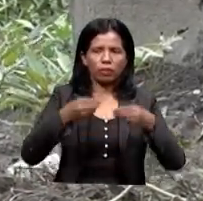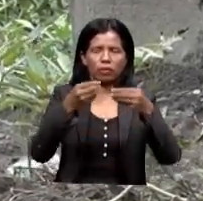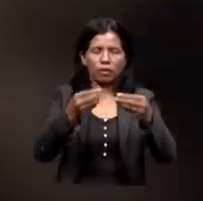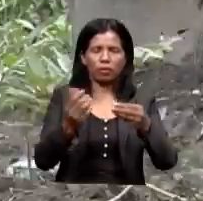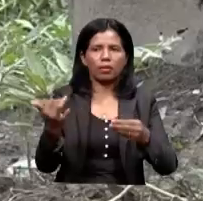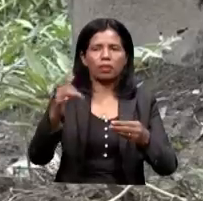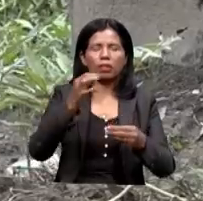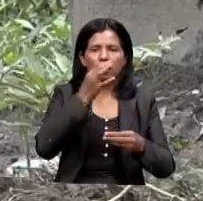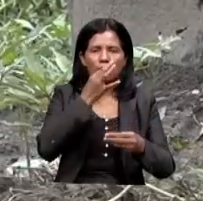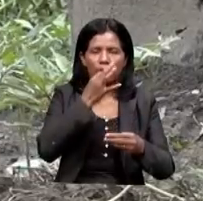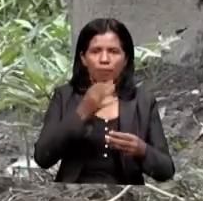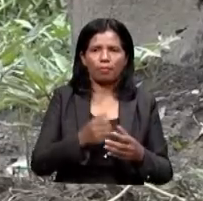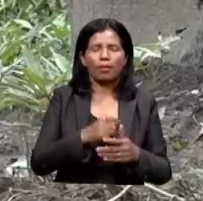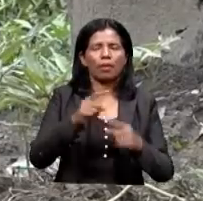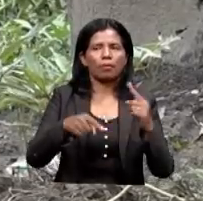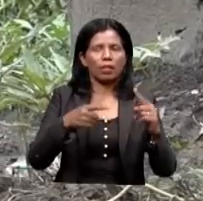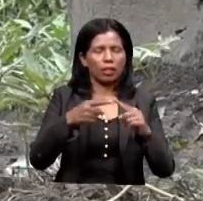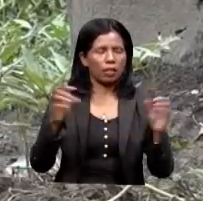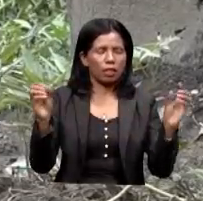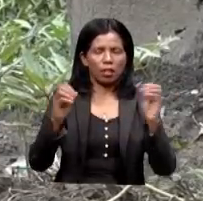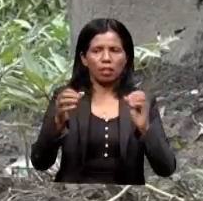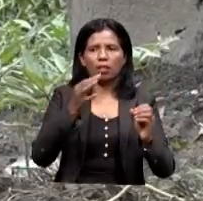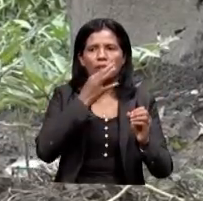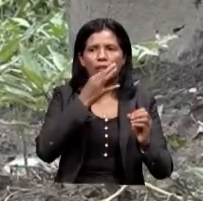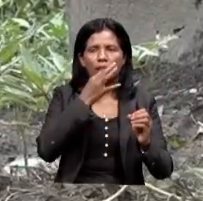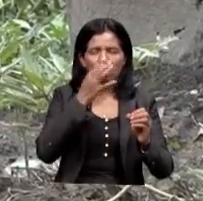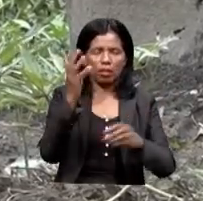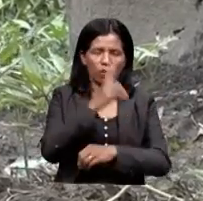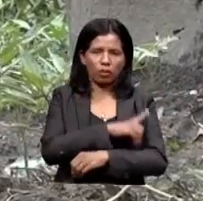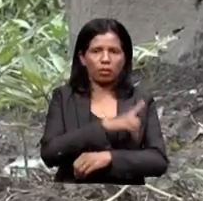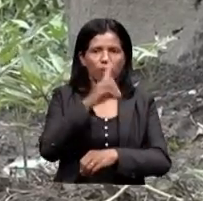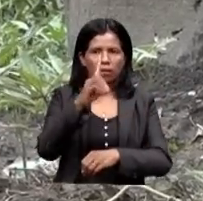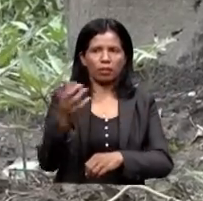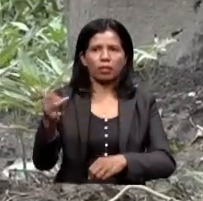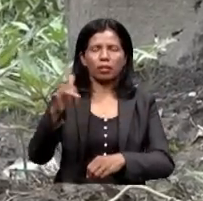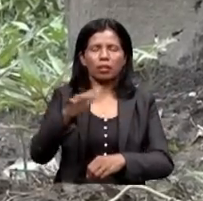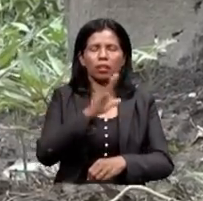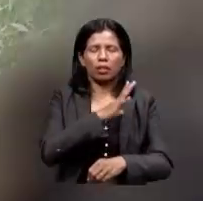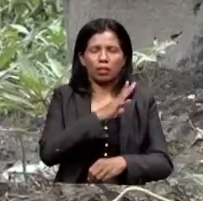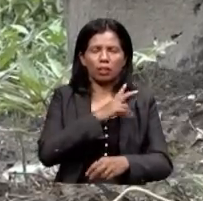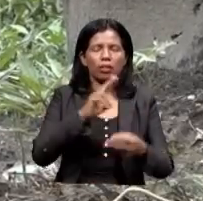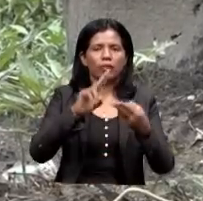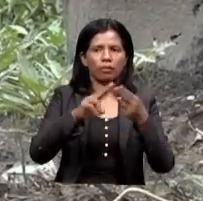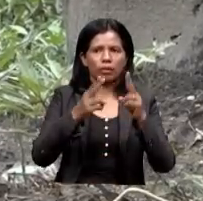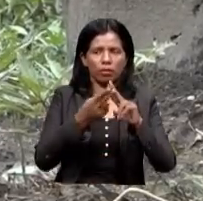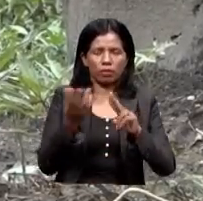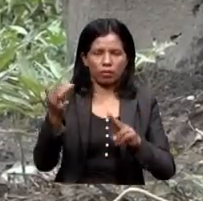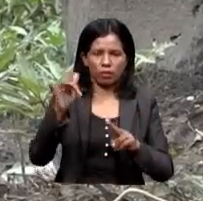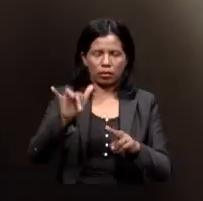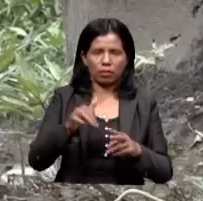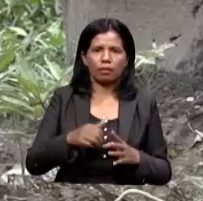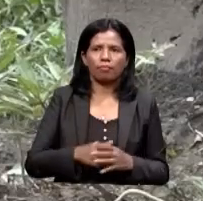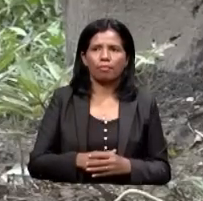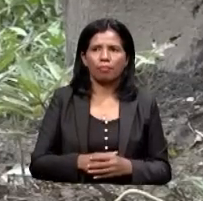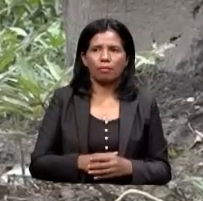sirahang. Bayira la iya ayhang atuhang iya lorong ida sira depende deit ba vizinho sirah. Moris